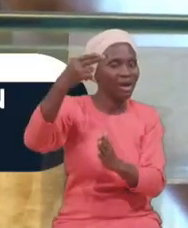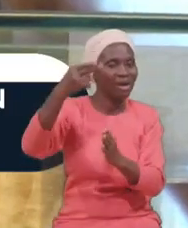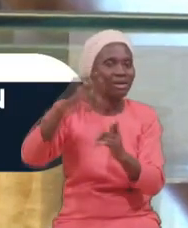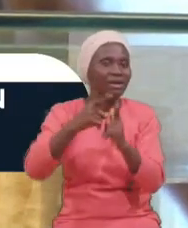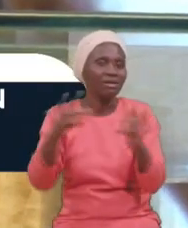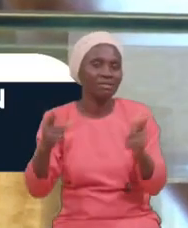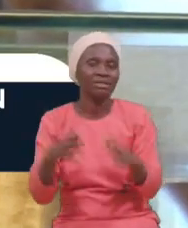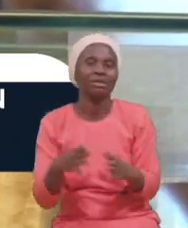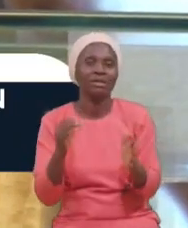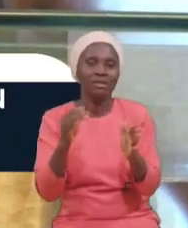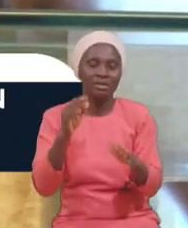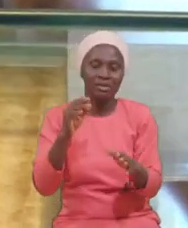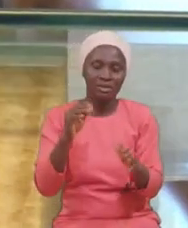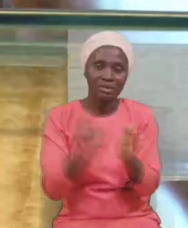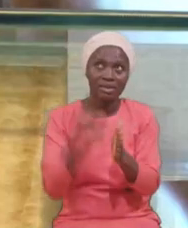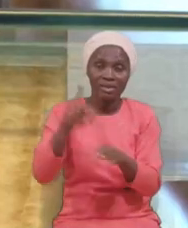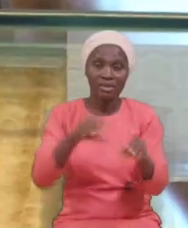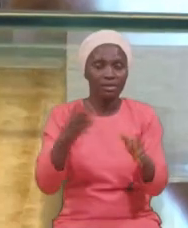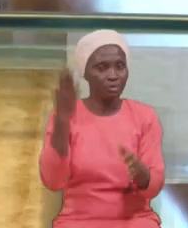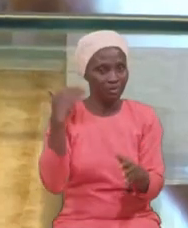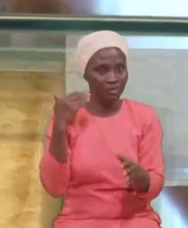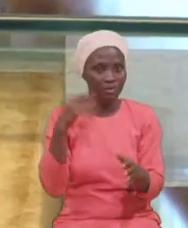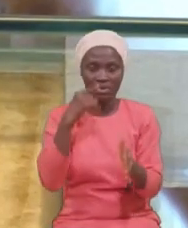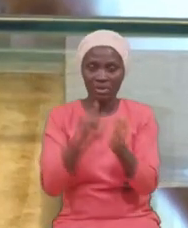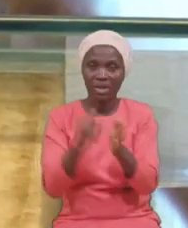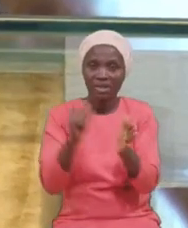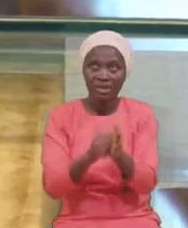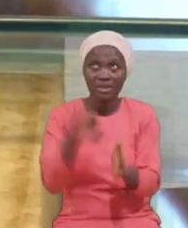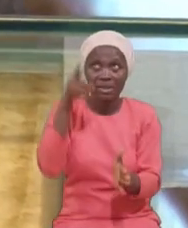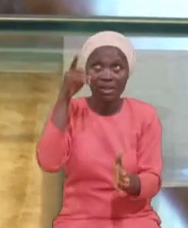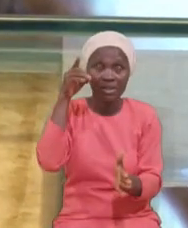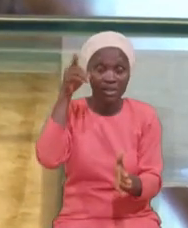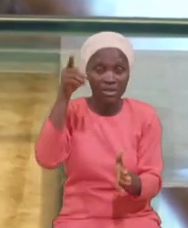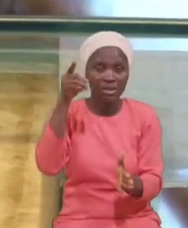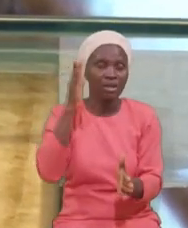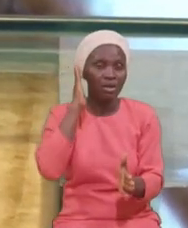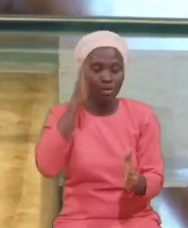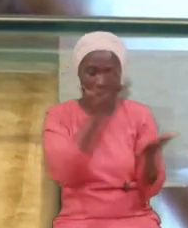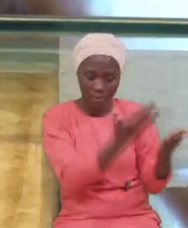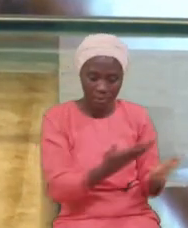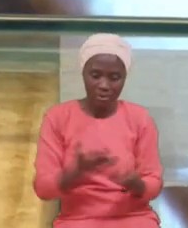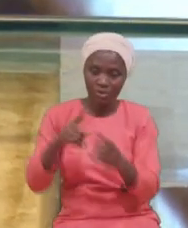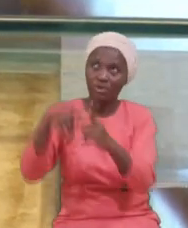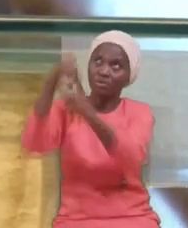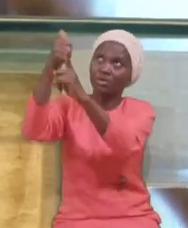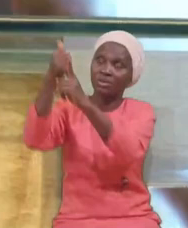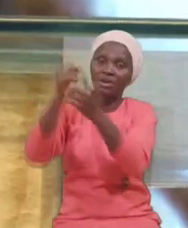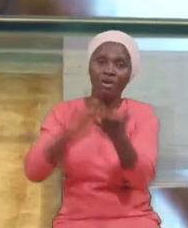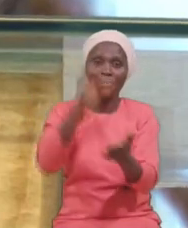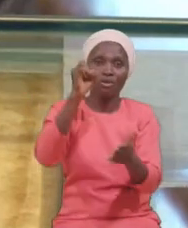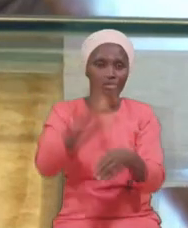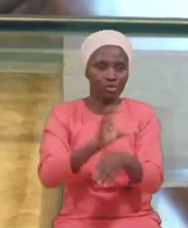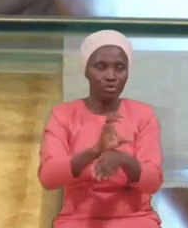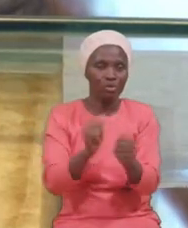purification profonde, plus élevée qu'on avait, afin de faire paraître devant lui cette église glorieuse, sans